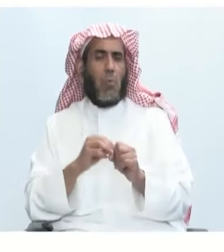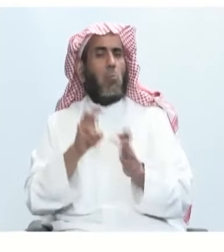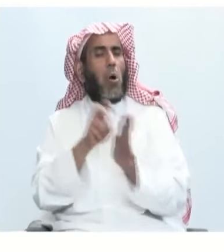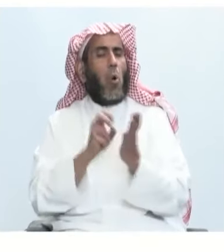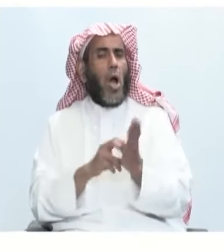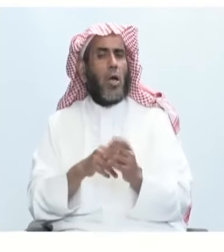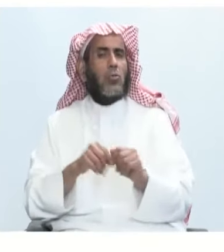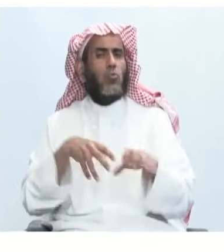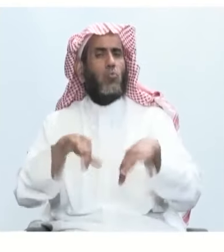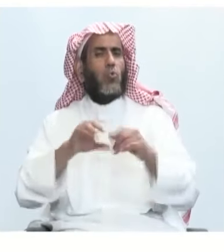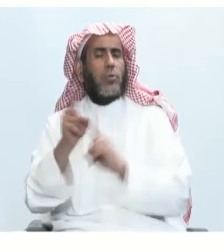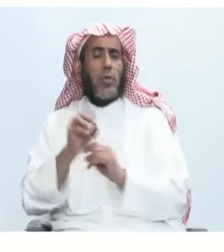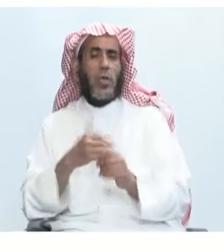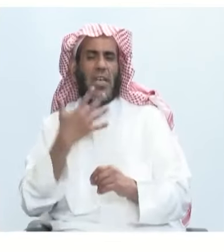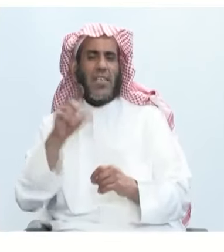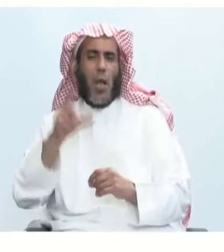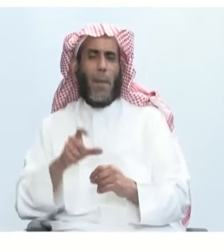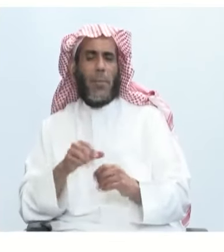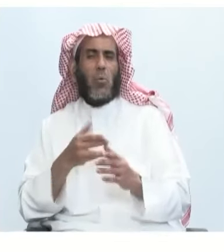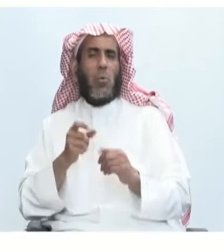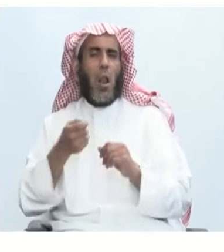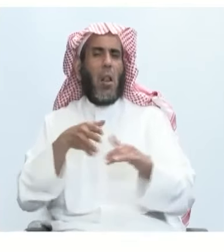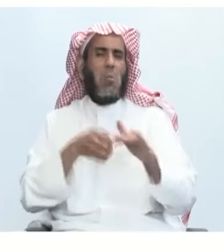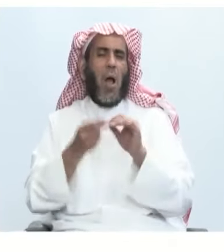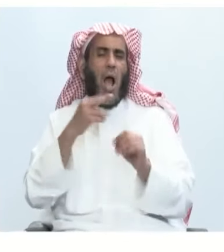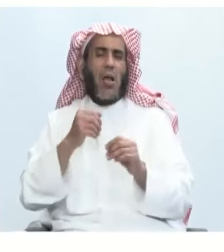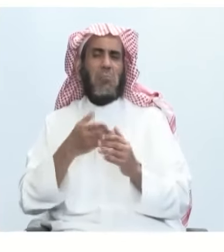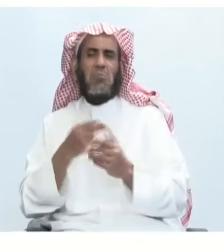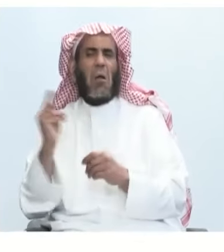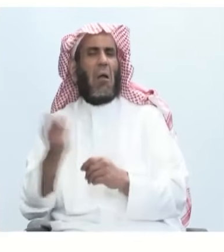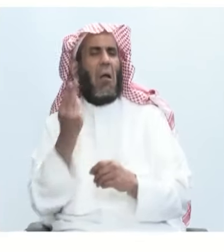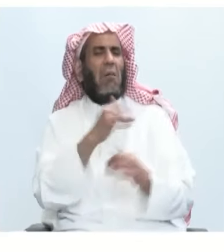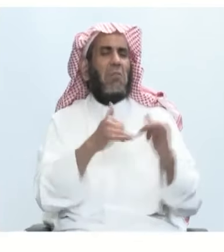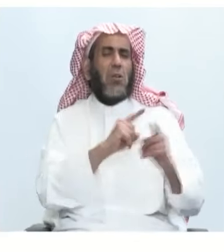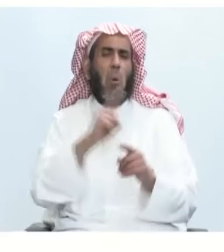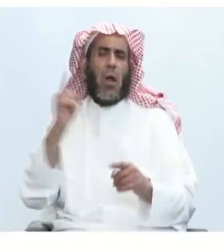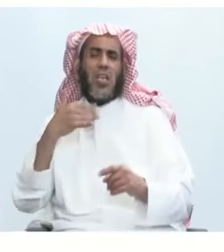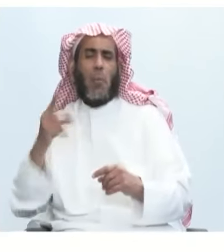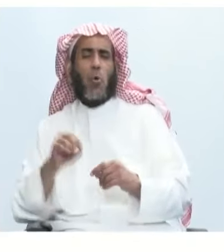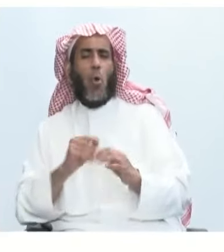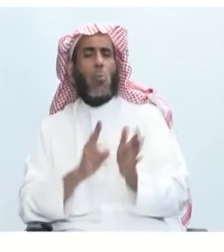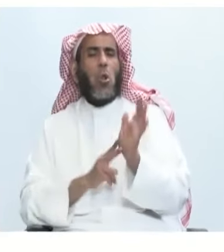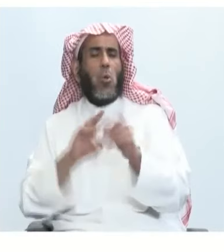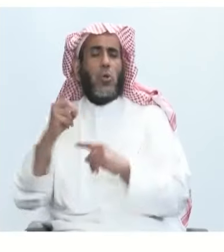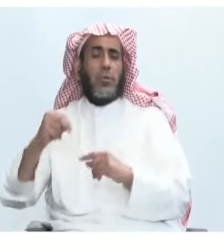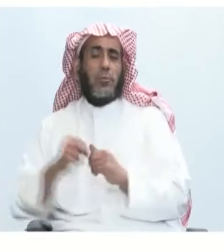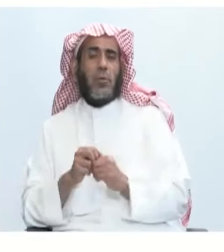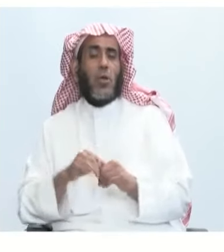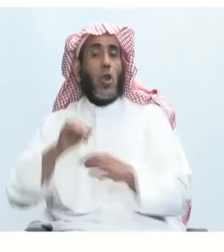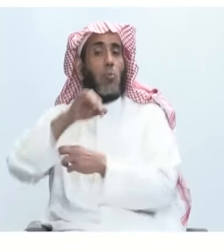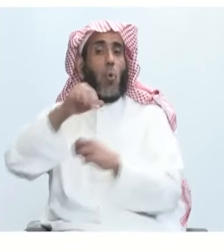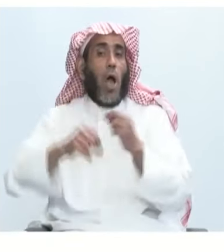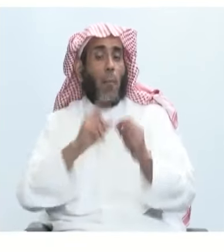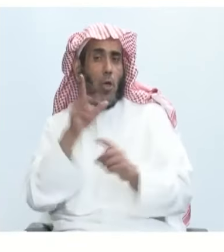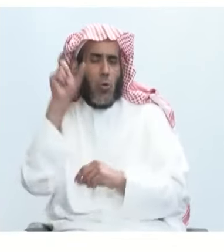وهذه كلها حجج شاب مثلا يرتاد المقاهي وقول مثلا الشاب يتسكع في في الشوارع كل ذلك من الحجج مثلا المحامي يرد